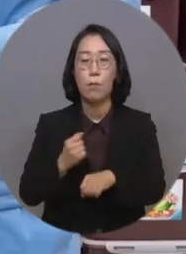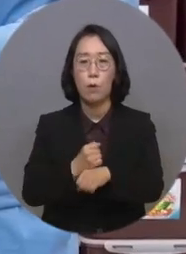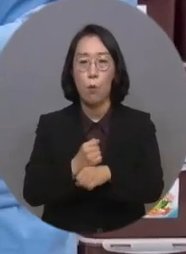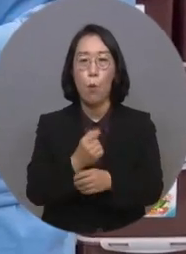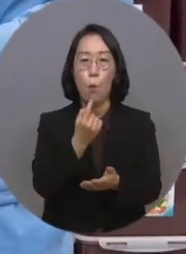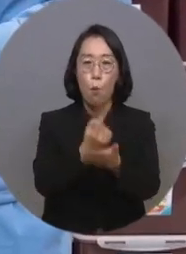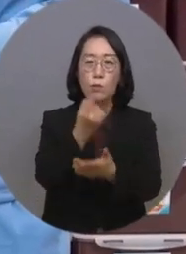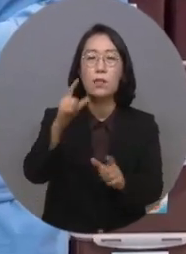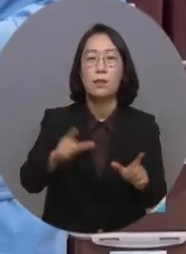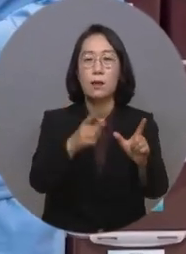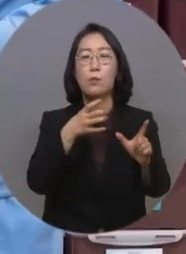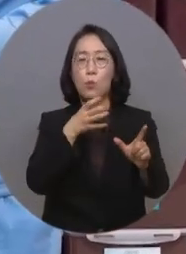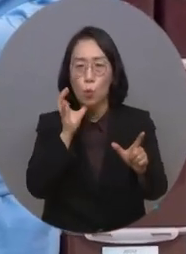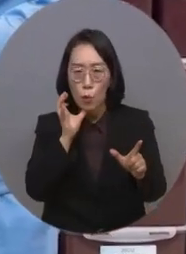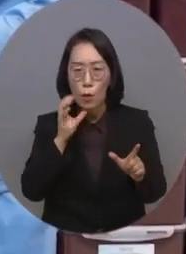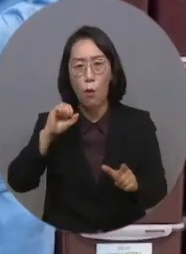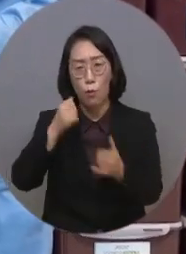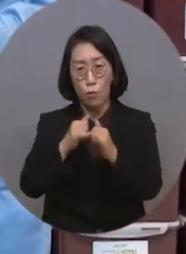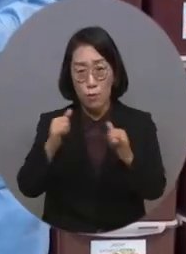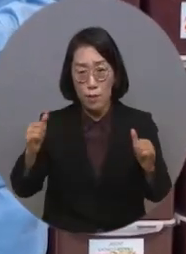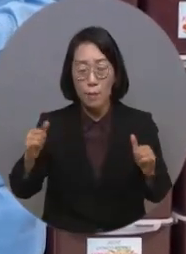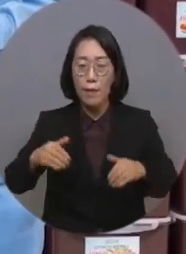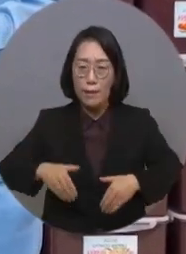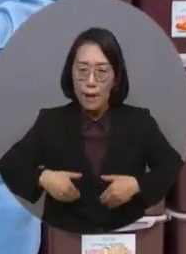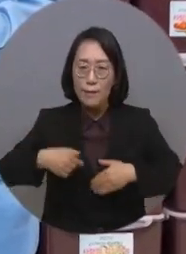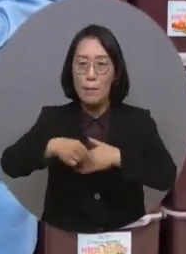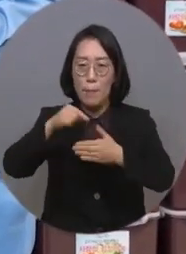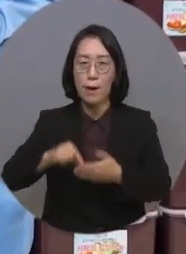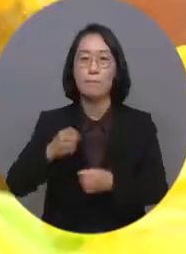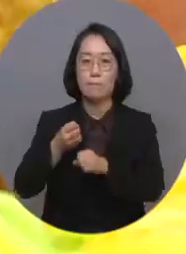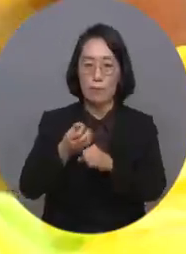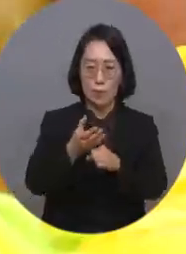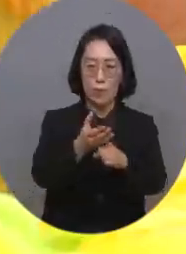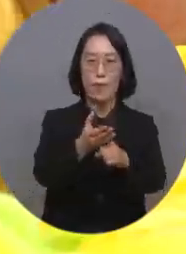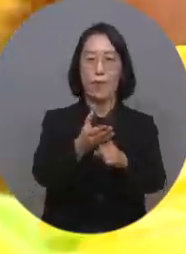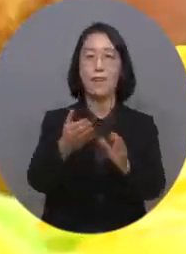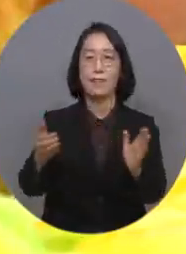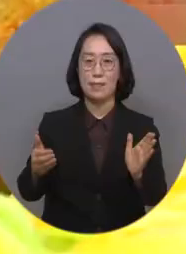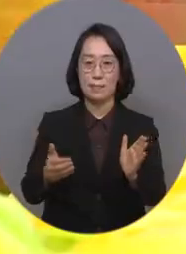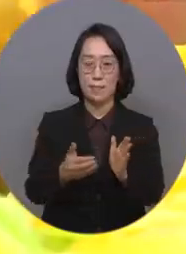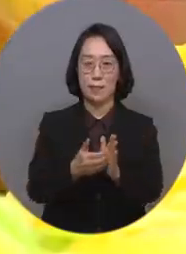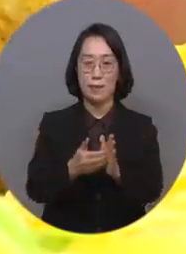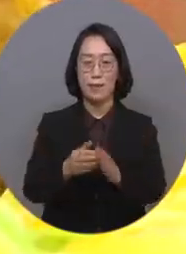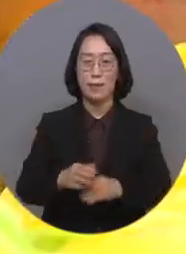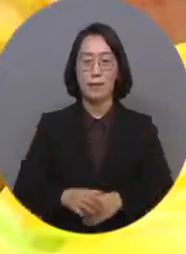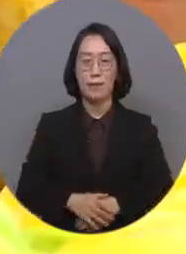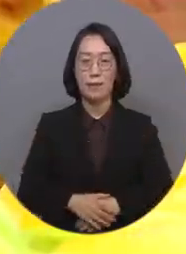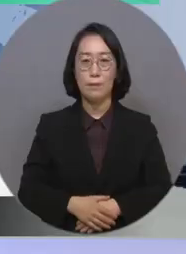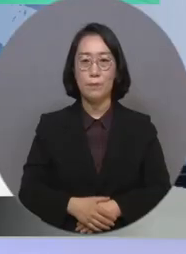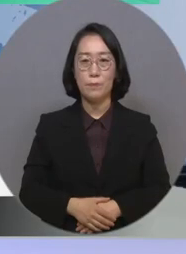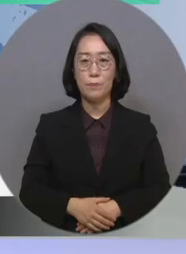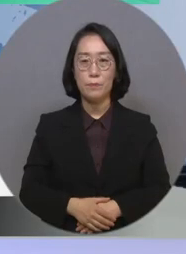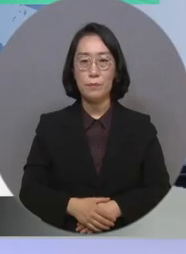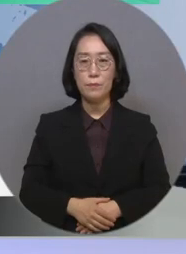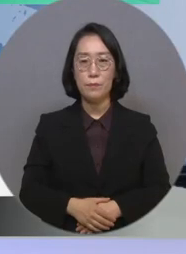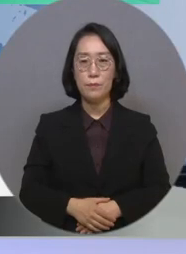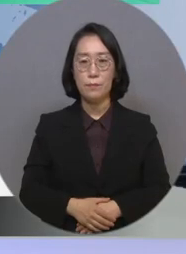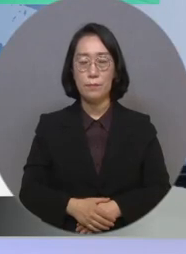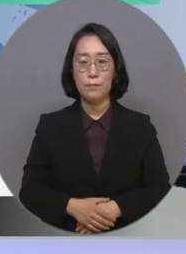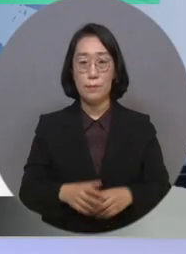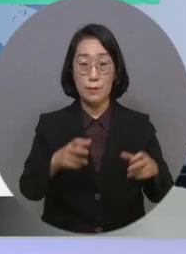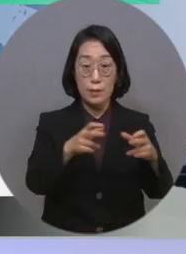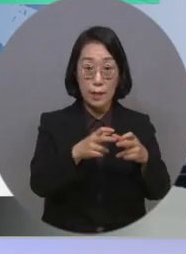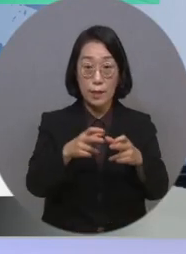노인 등 소외된 이웃에게 따뜻한 정을 전달했습니다. 복지TV 뉴스 김정현입니다.